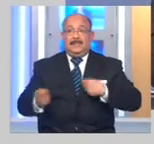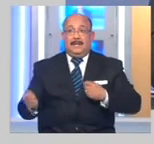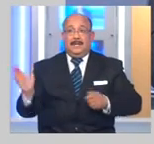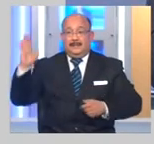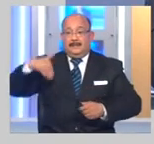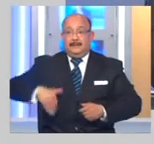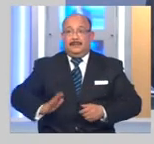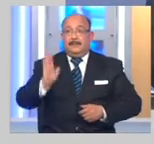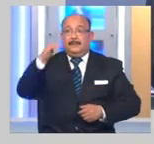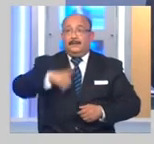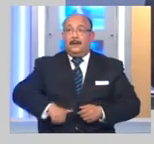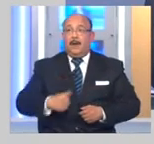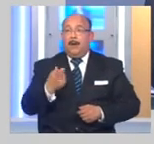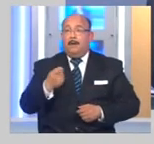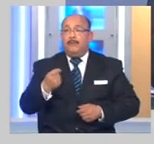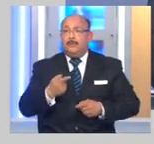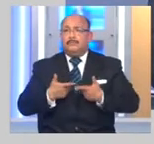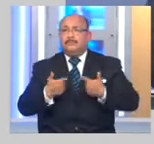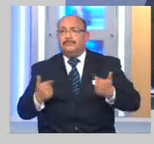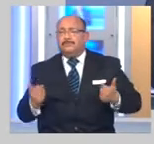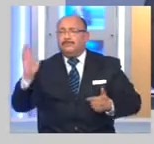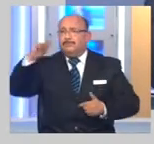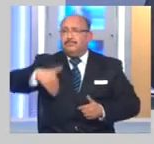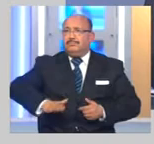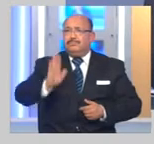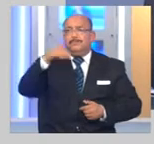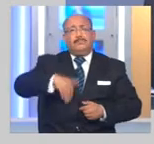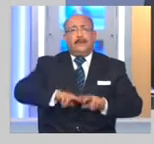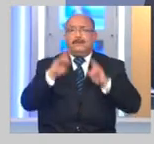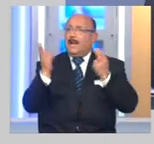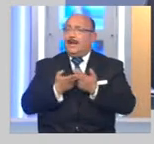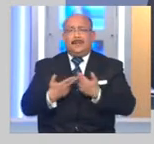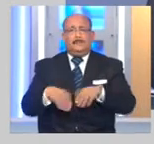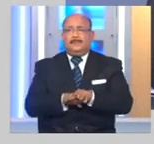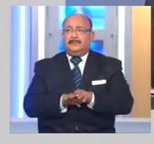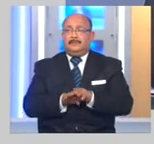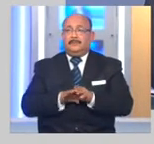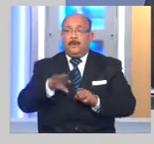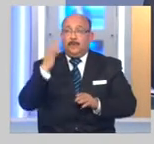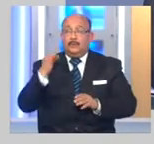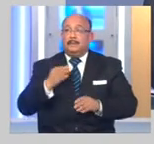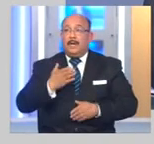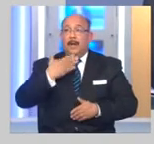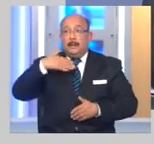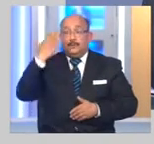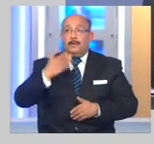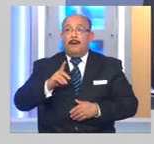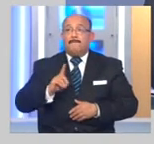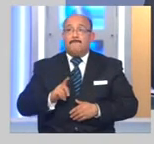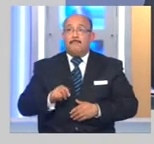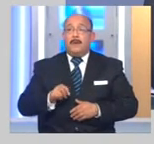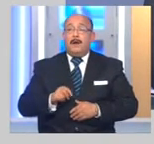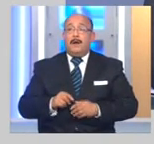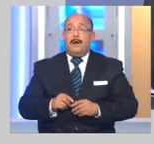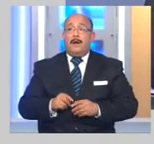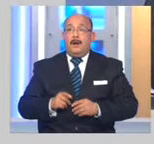ولتجاوزها. أعتقد أن كما وصلت الرسالة قبل أيام، الرسالة رئيس الدولة